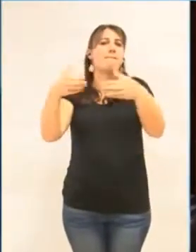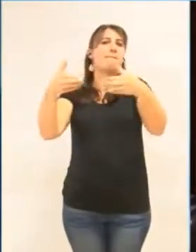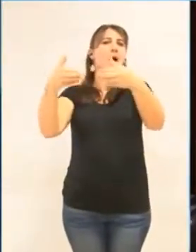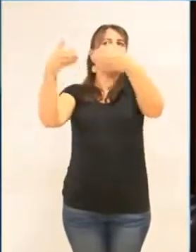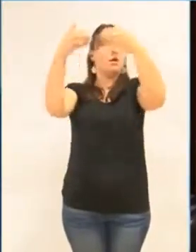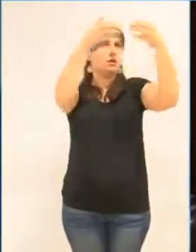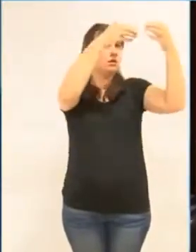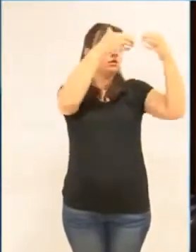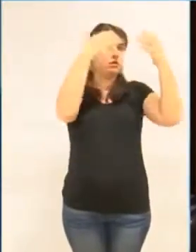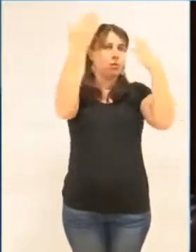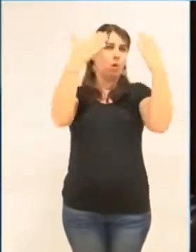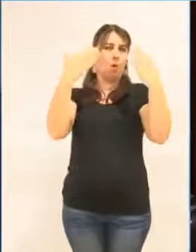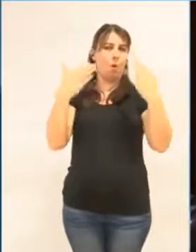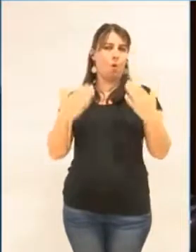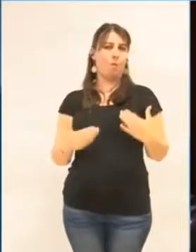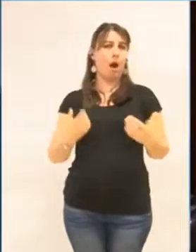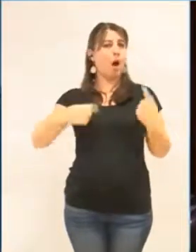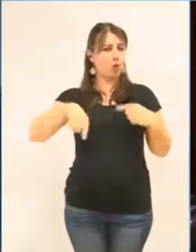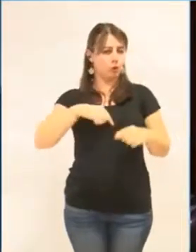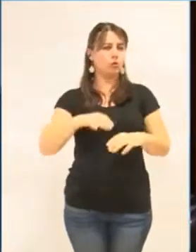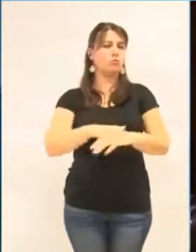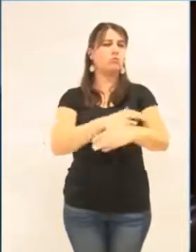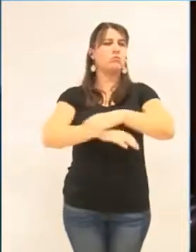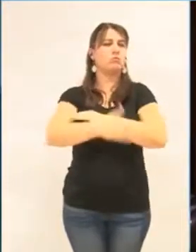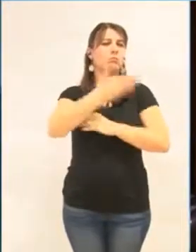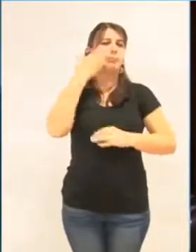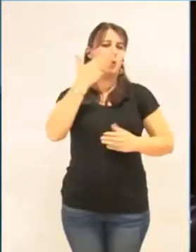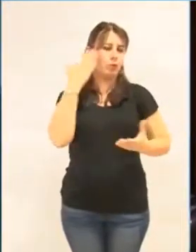avons des axes d'amélioration,